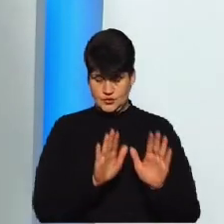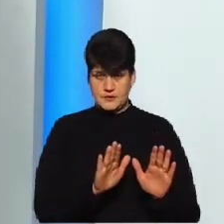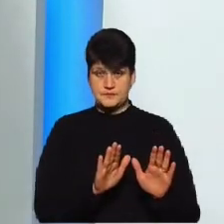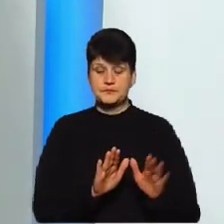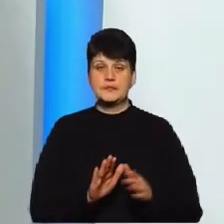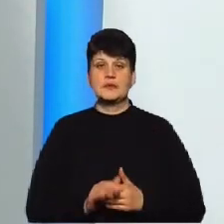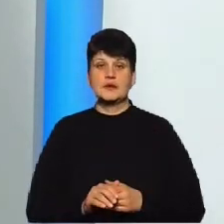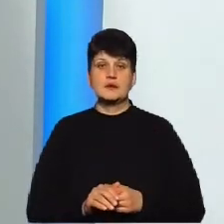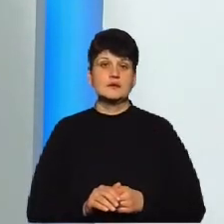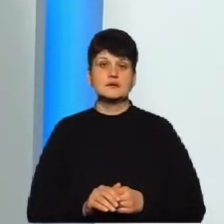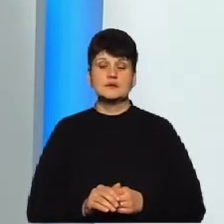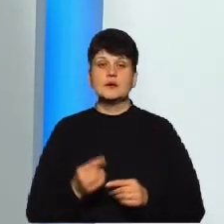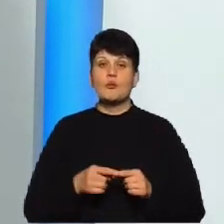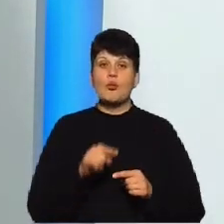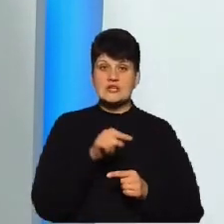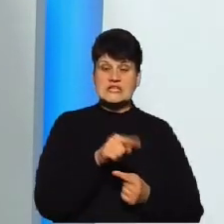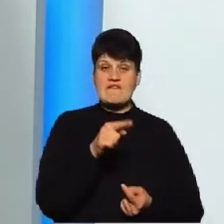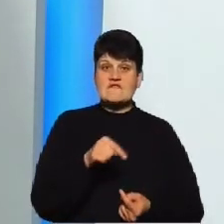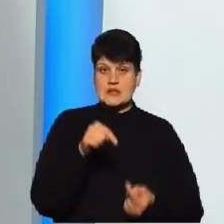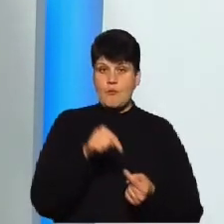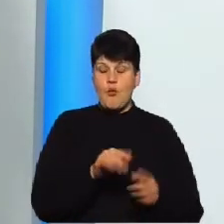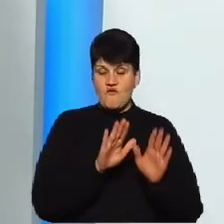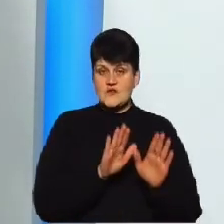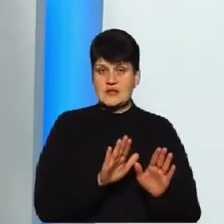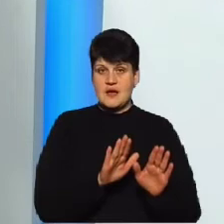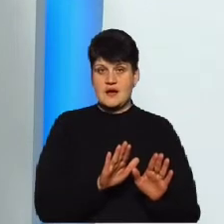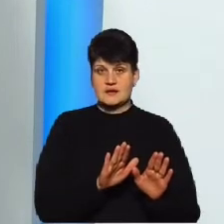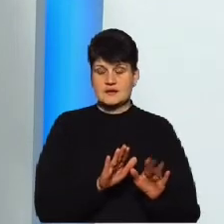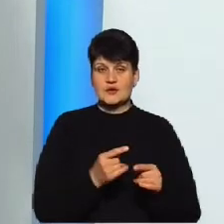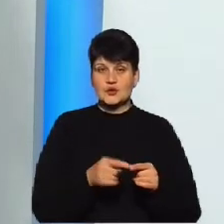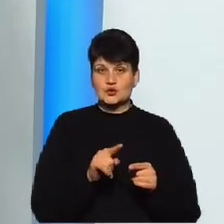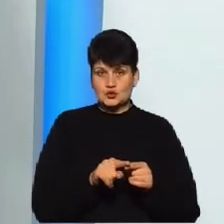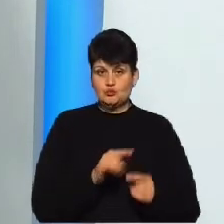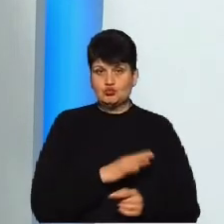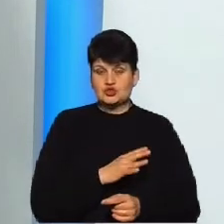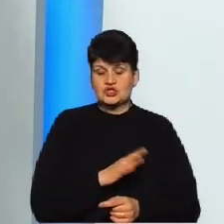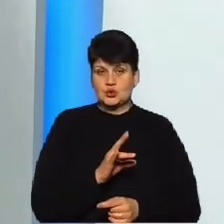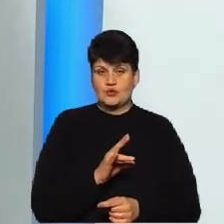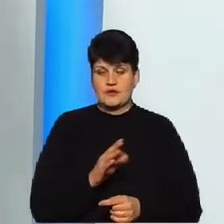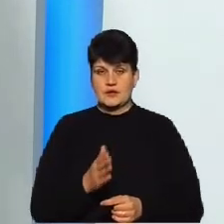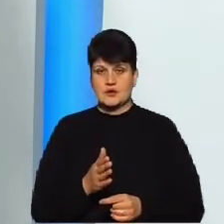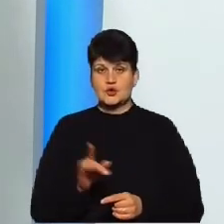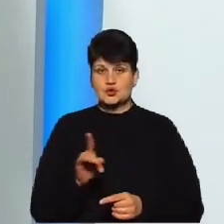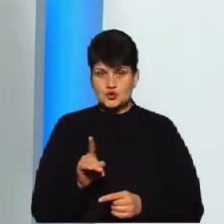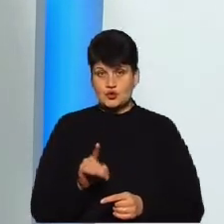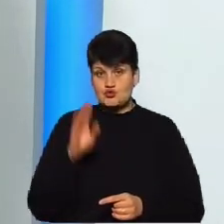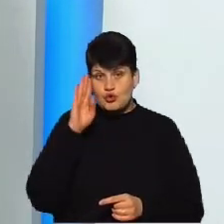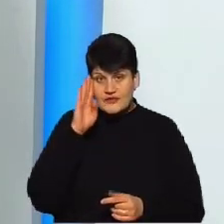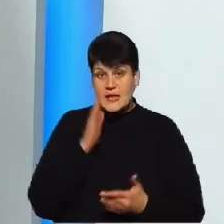це відповідає, скажімо так, ну, цьому очікуванню, що саме чоловіки